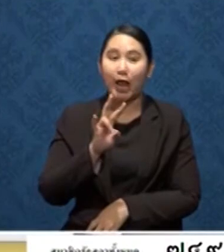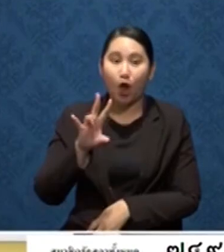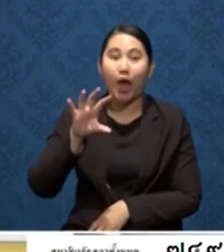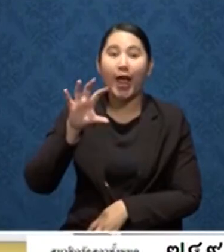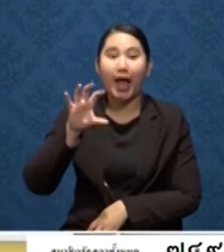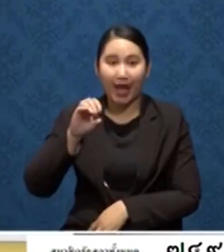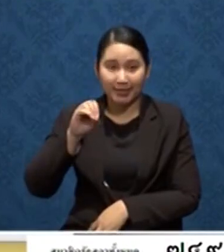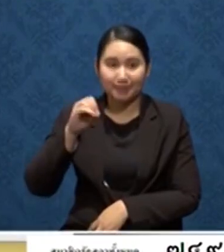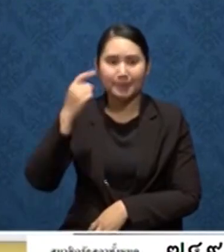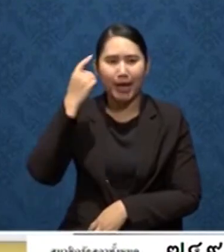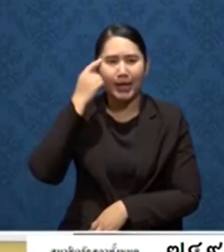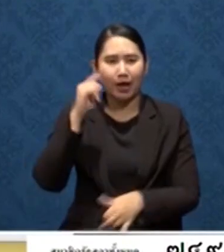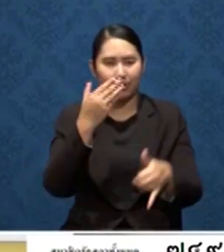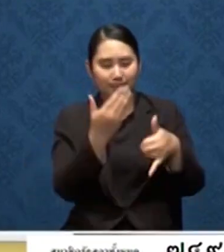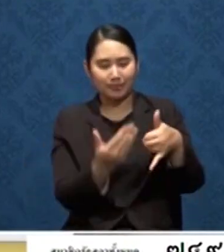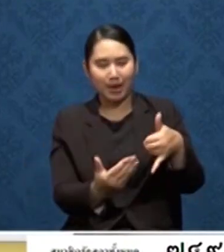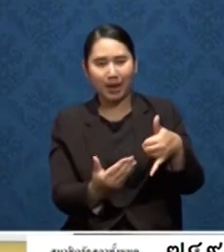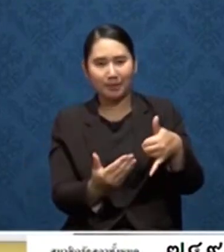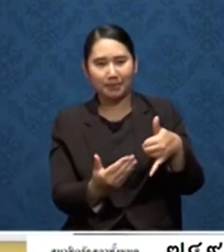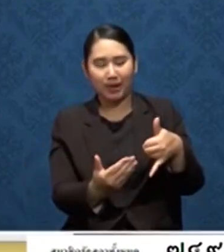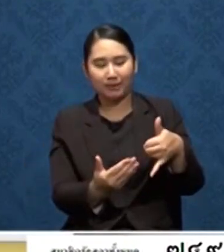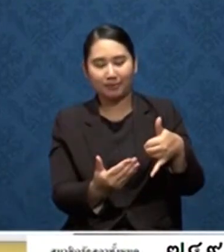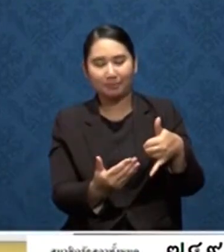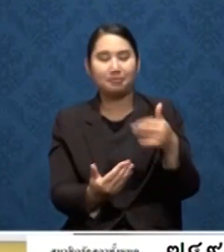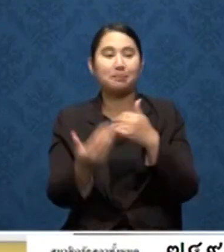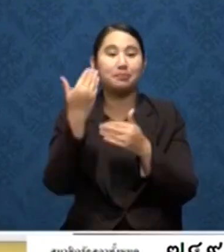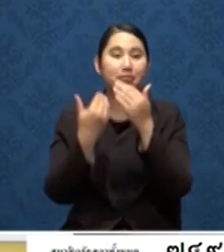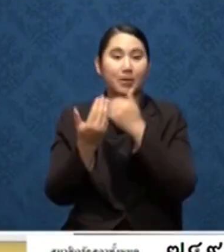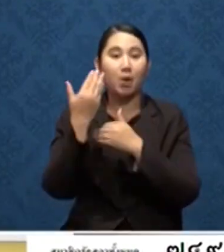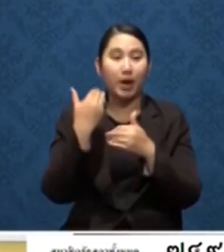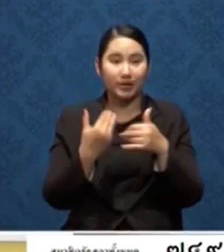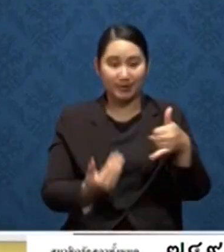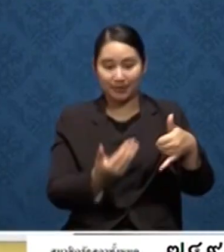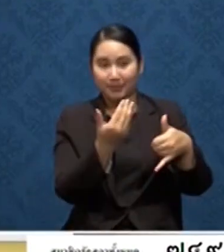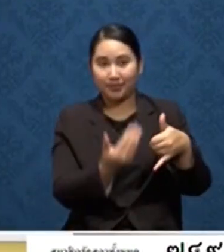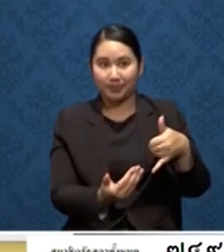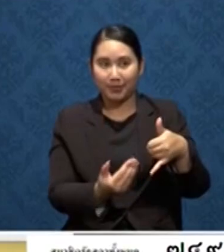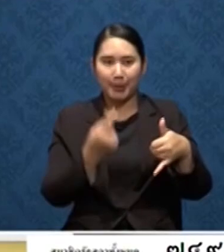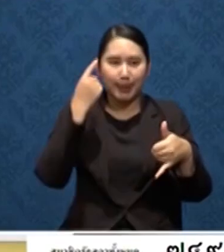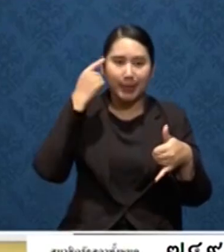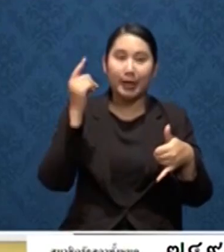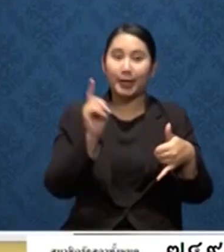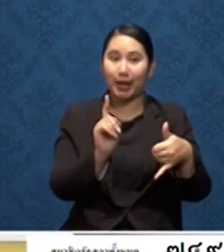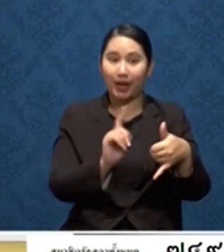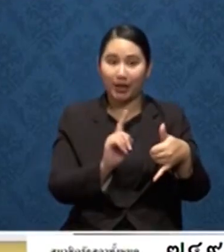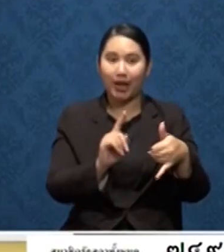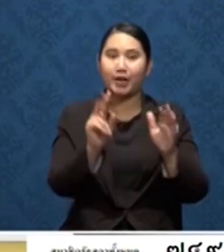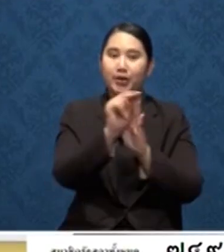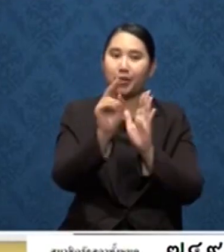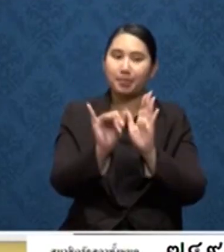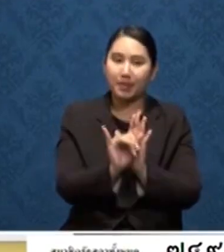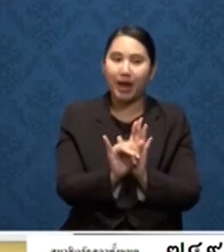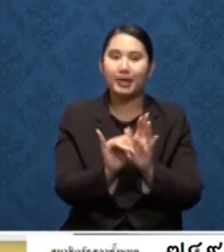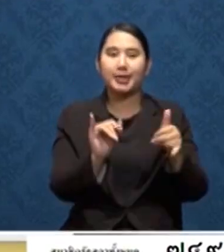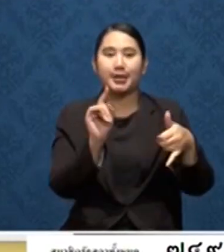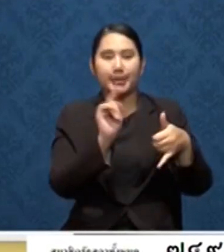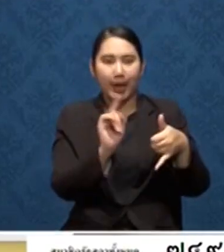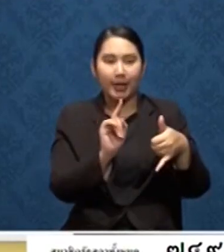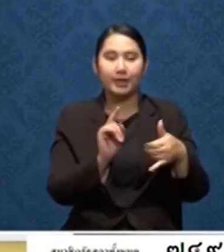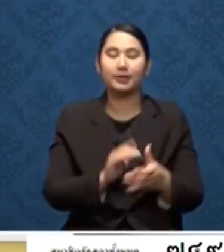กับคุณสมบัติของคุณพิธาในการดำรงตำแหน่งนายกรัฐมนตรีหรือมีความคิดเห็นอย่างไรกับนโยบายของพรรคการก้าว